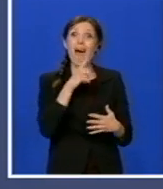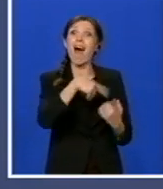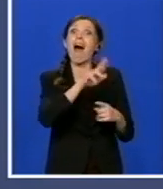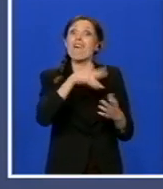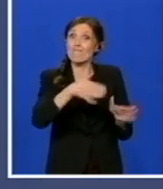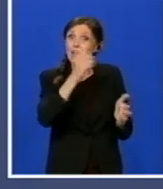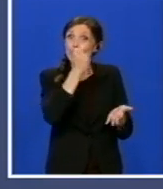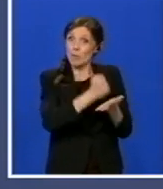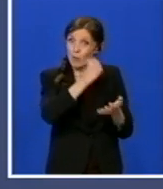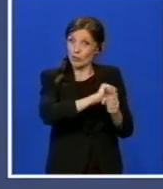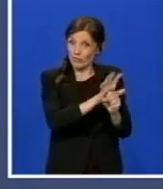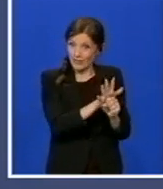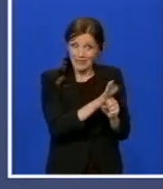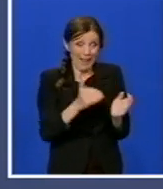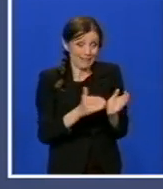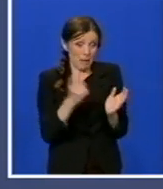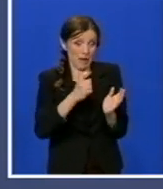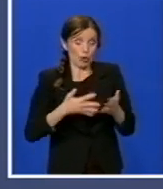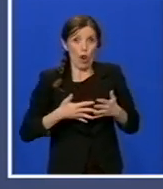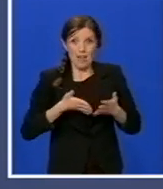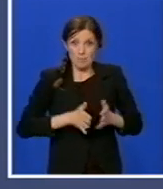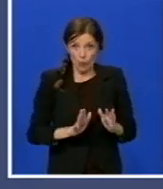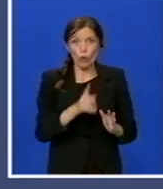su u terminu porođaja.